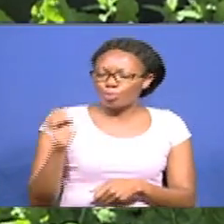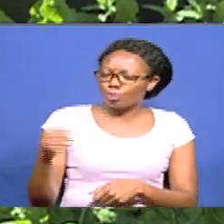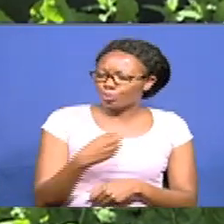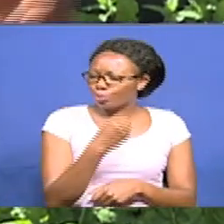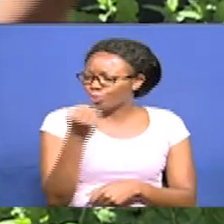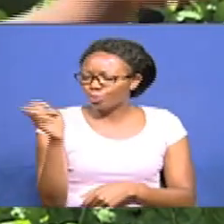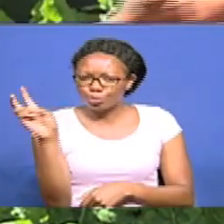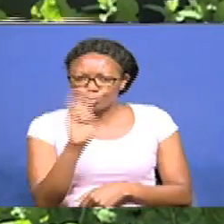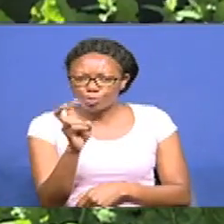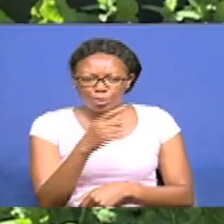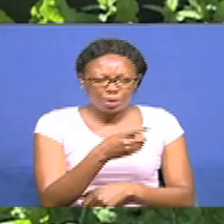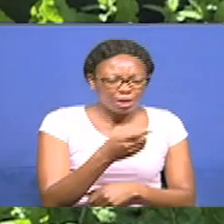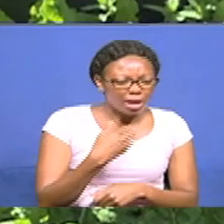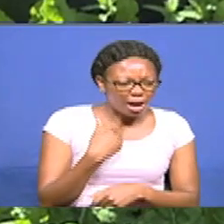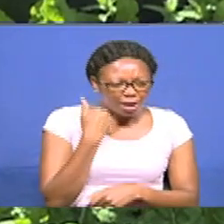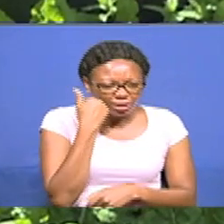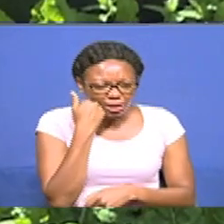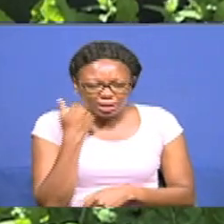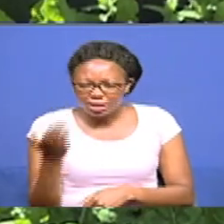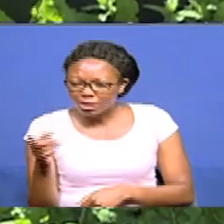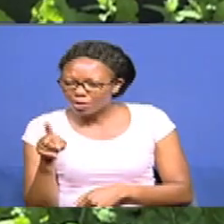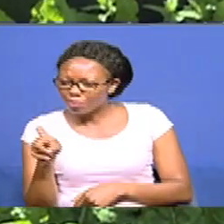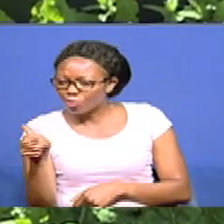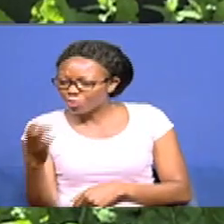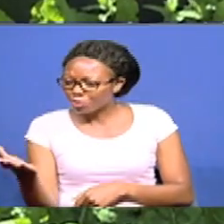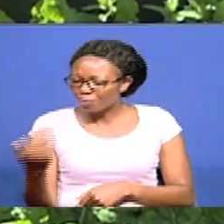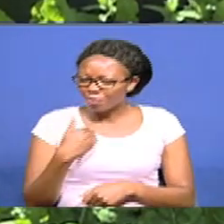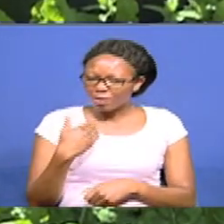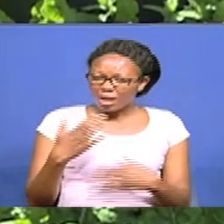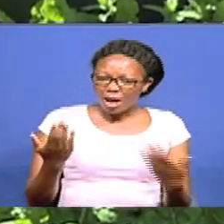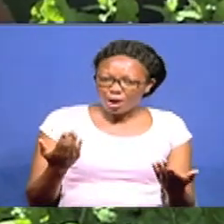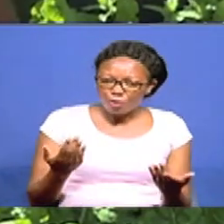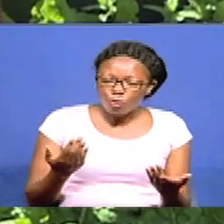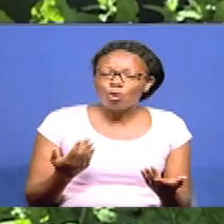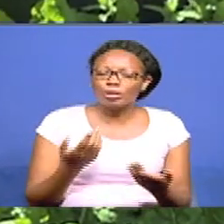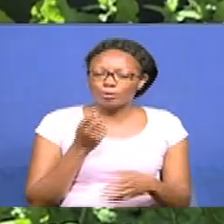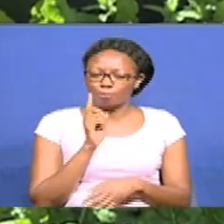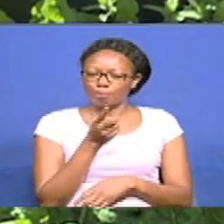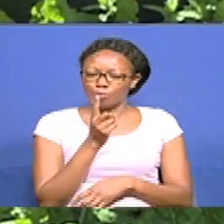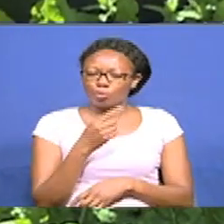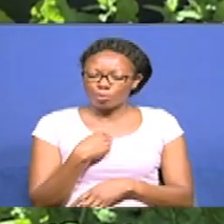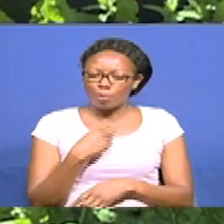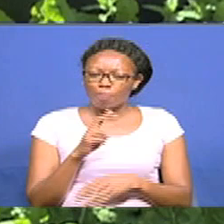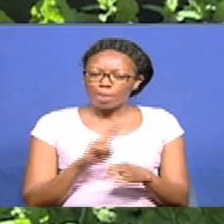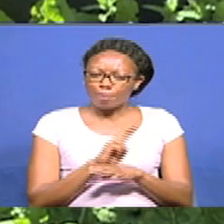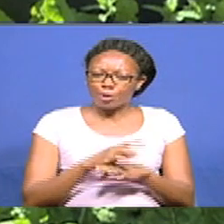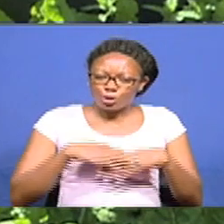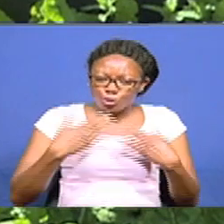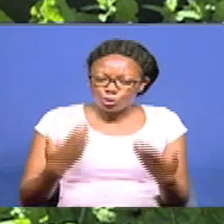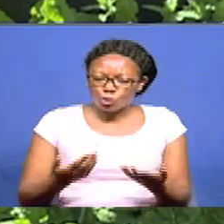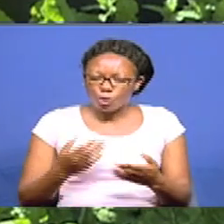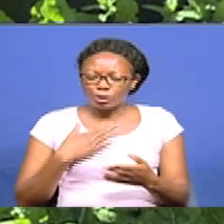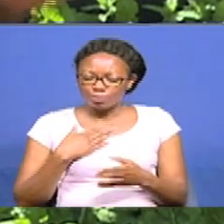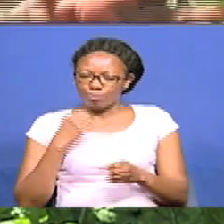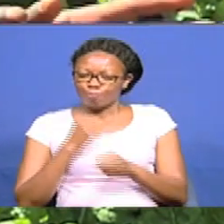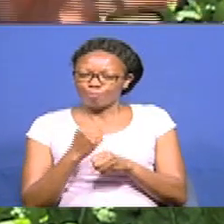dumping off, hapo kuna bright, hapo kuna nini. So ni kutoka hapo ninajua nitatumia dawa gani,